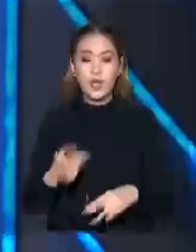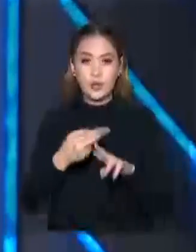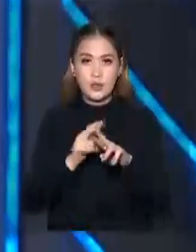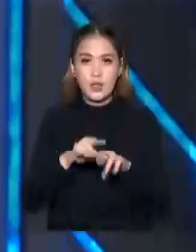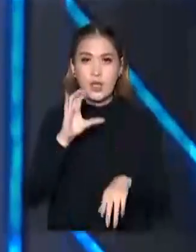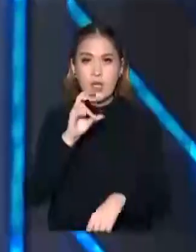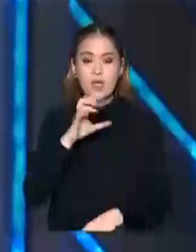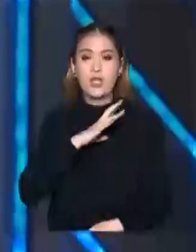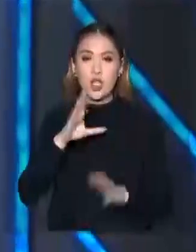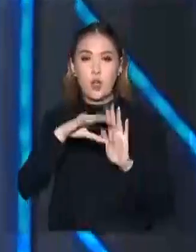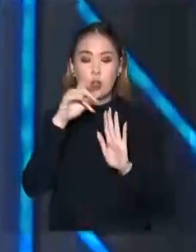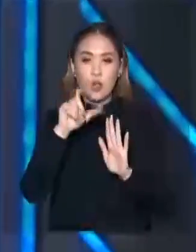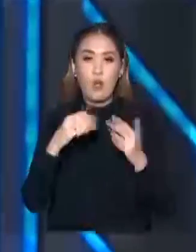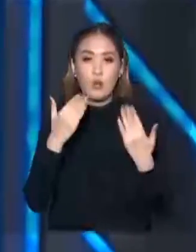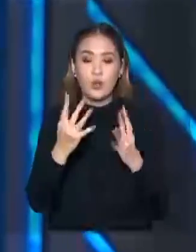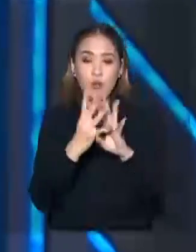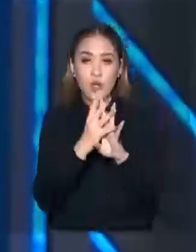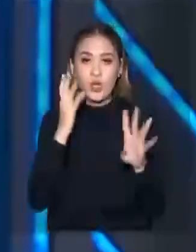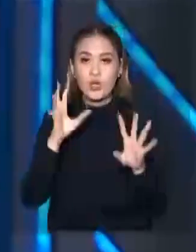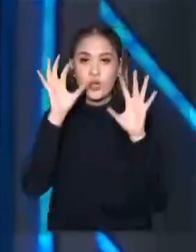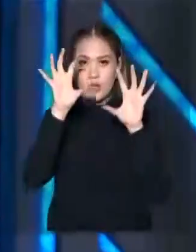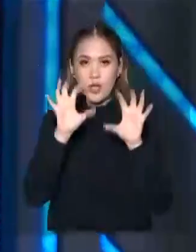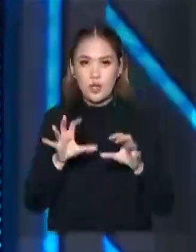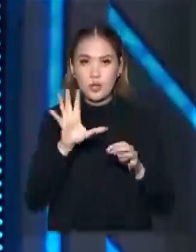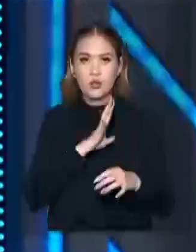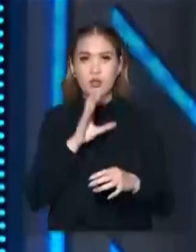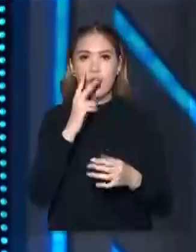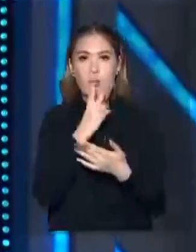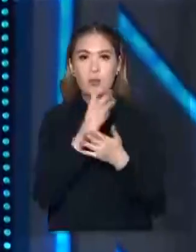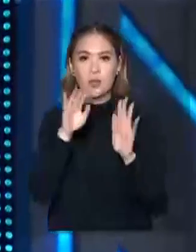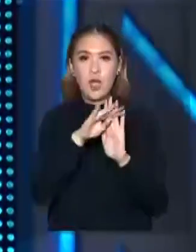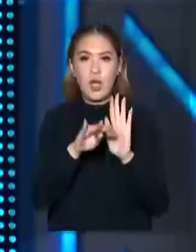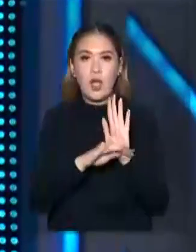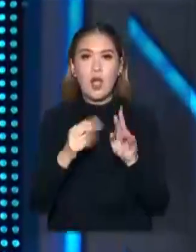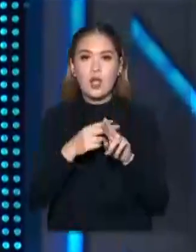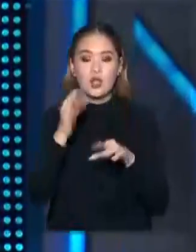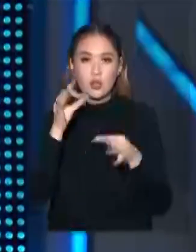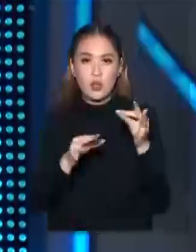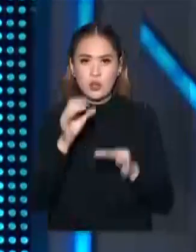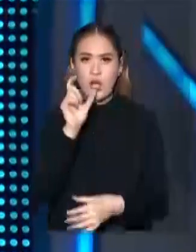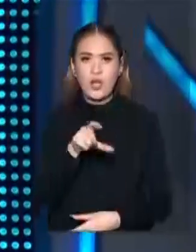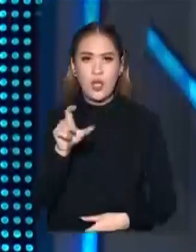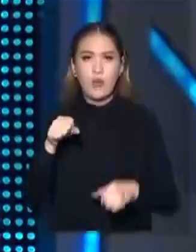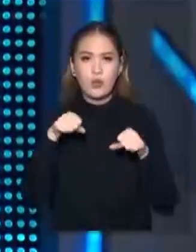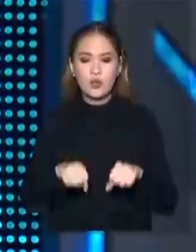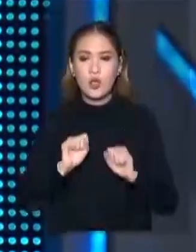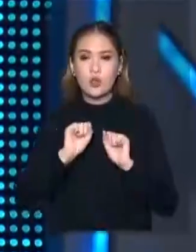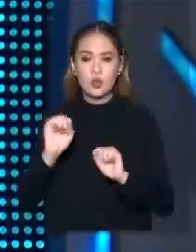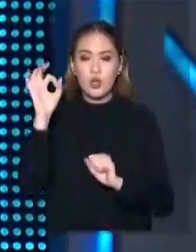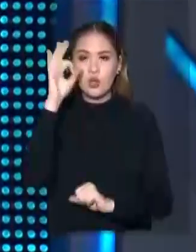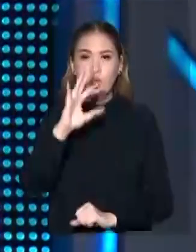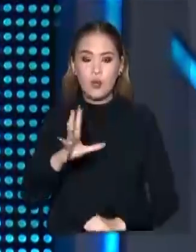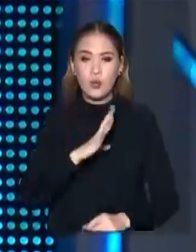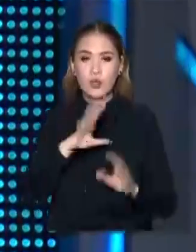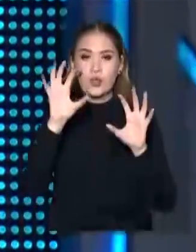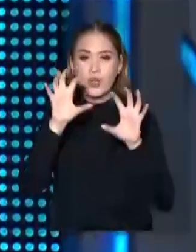Сондай-ақ сенат депутаттары бүгін бірқатар өзге де заң жобаларын мақұлдады. Оның ішінде конституциялық сот пен адам құқықтары жөніндегі уәкіл туралы заңдар